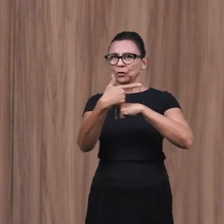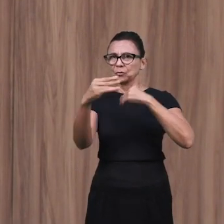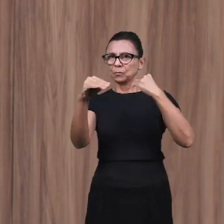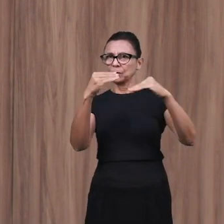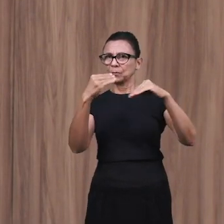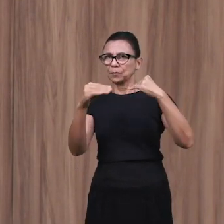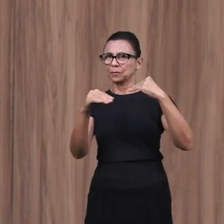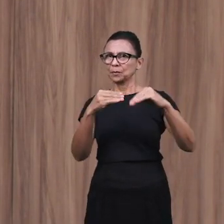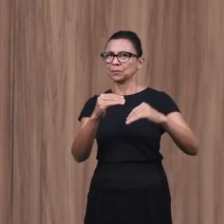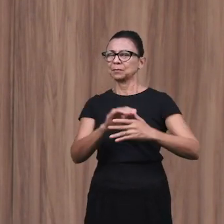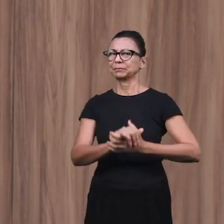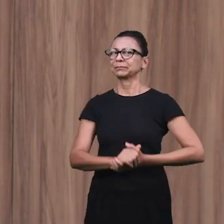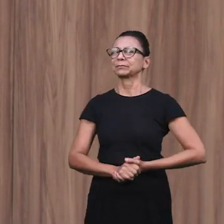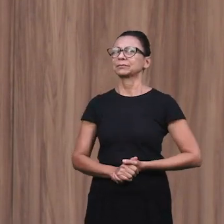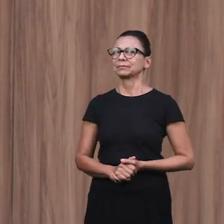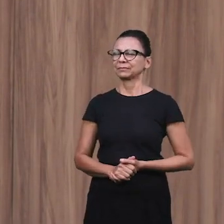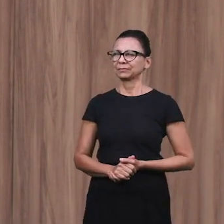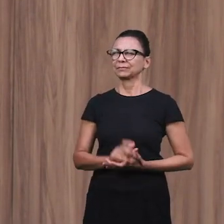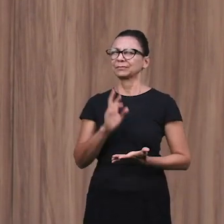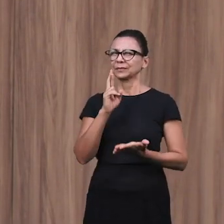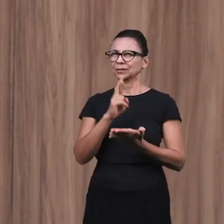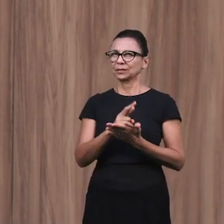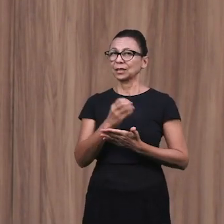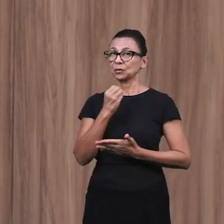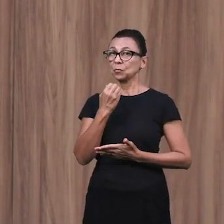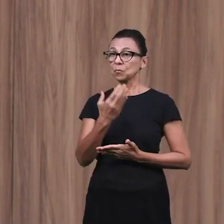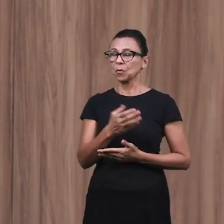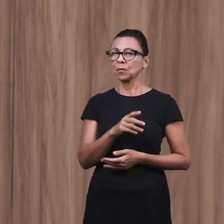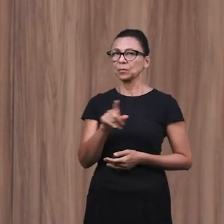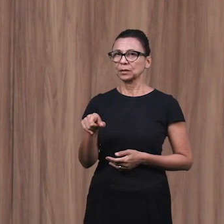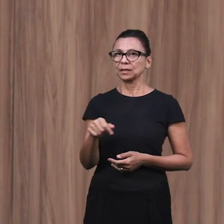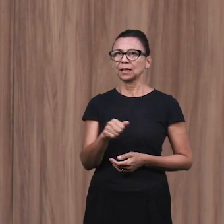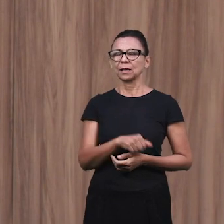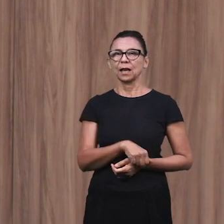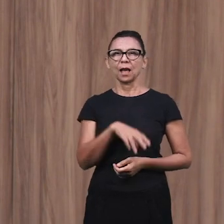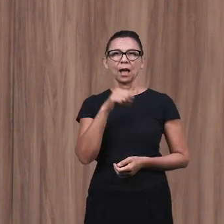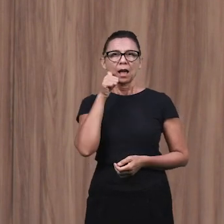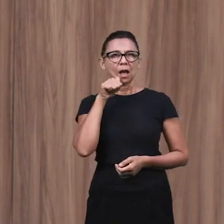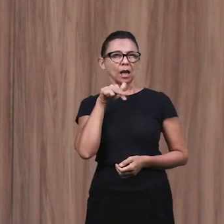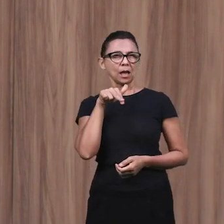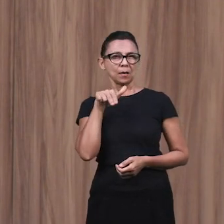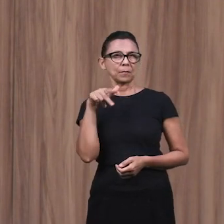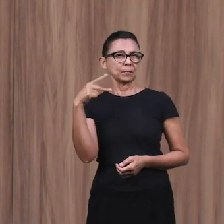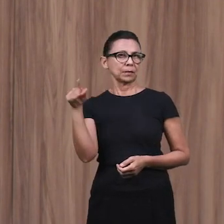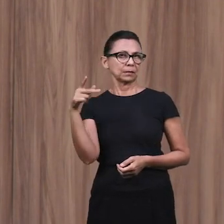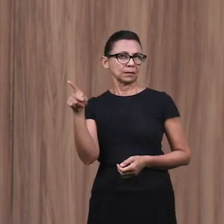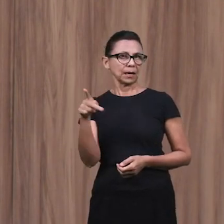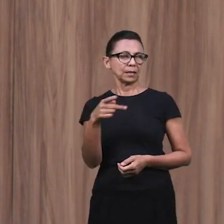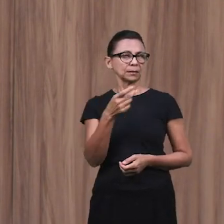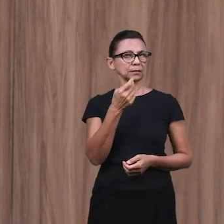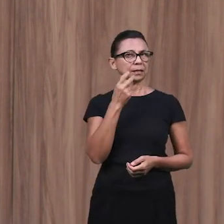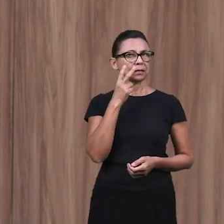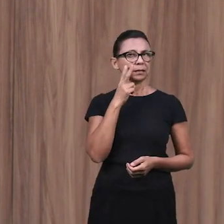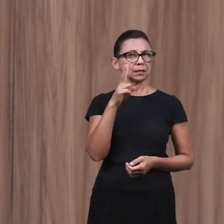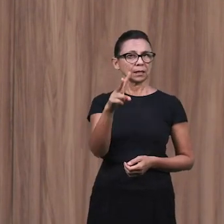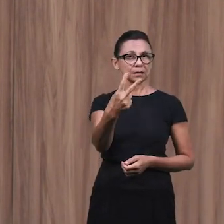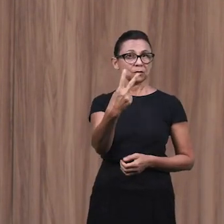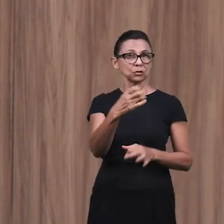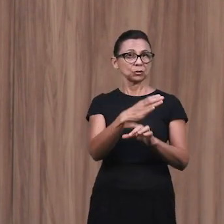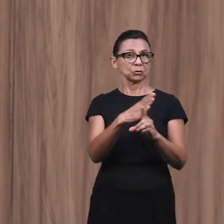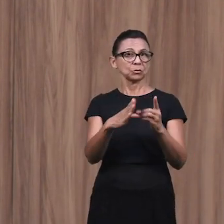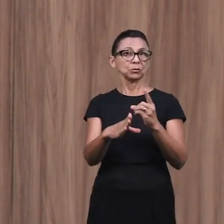sa sœur et elle ramasse déjà les fruits. Sa sœur a déjà regardé quelques-uns de nos cultes et a reçu une